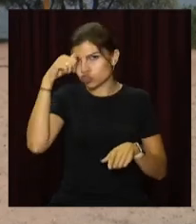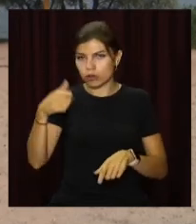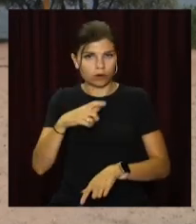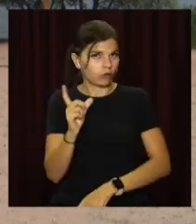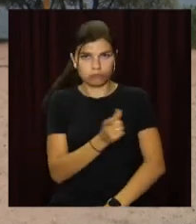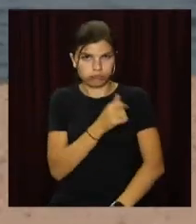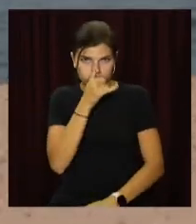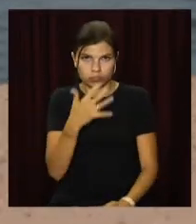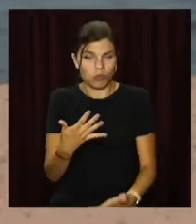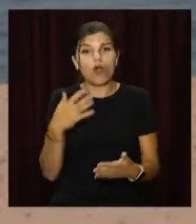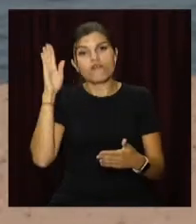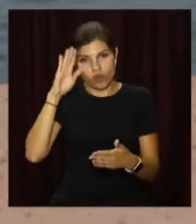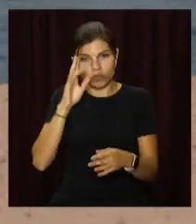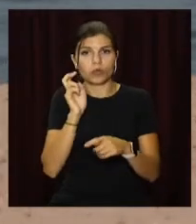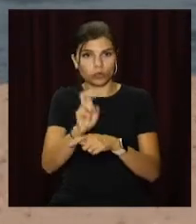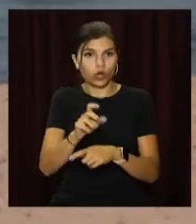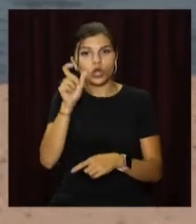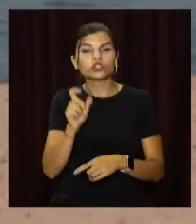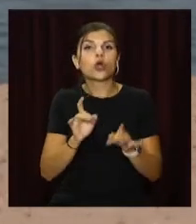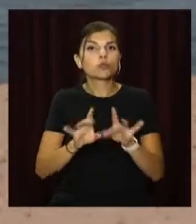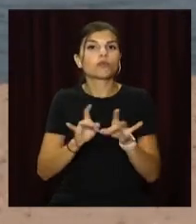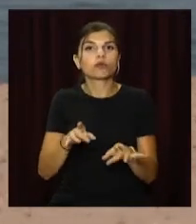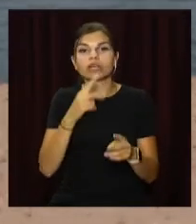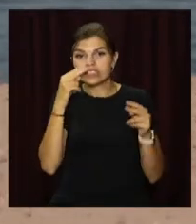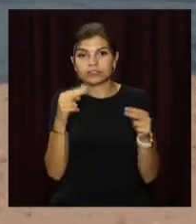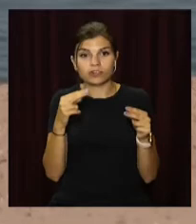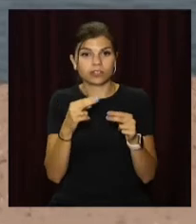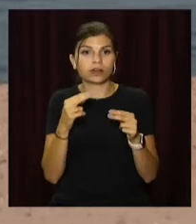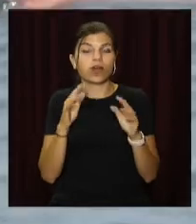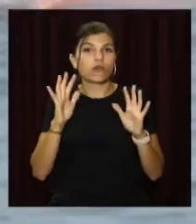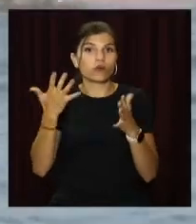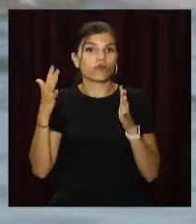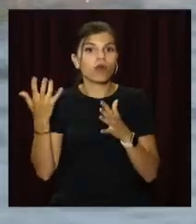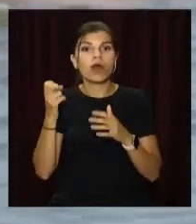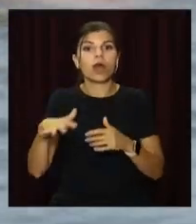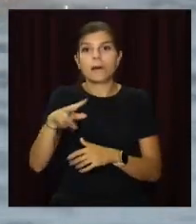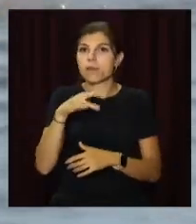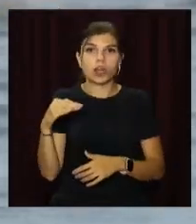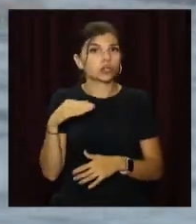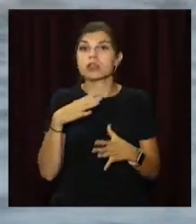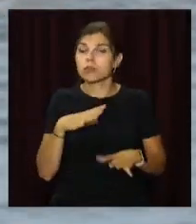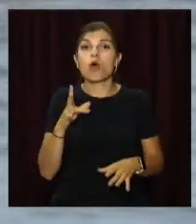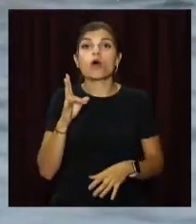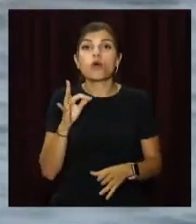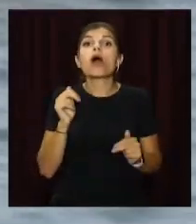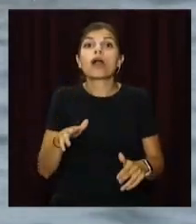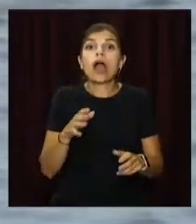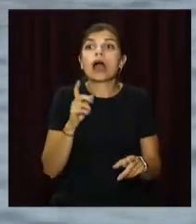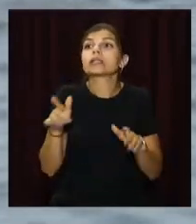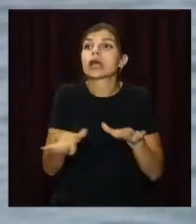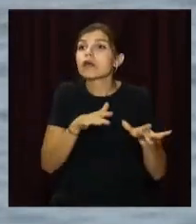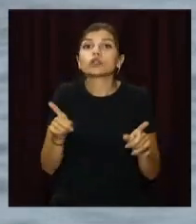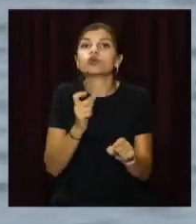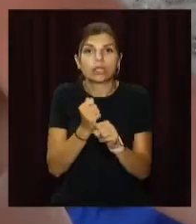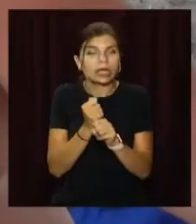тож приходить до водойми. Чоловік розповідає, свідком надзвичайних випадків на пляжі не був. Про те, як діяти в таких